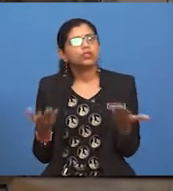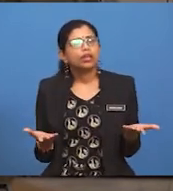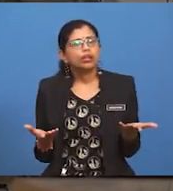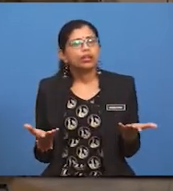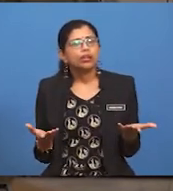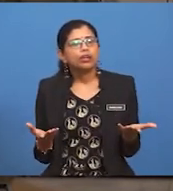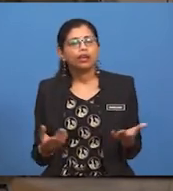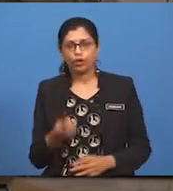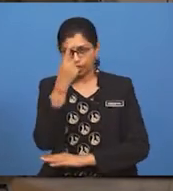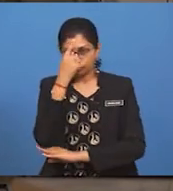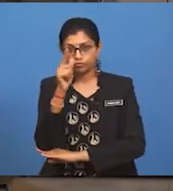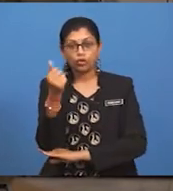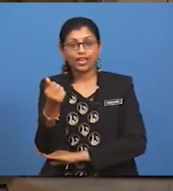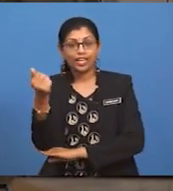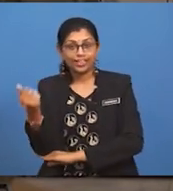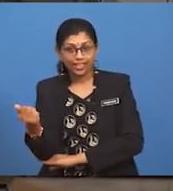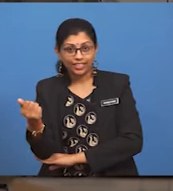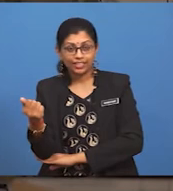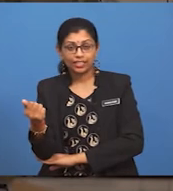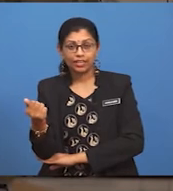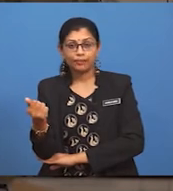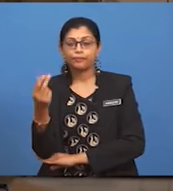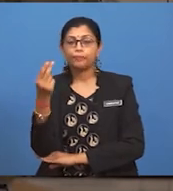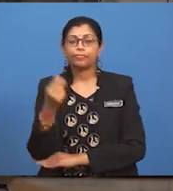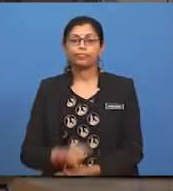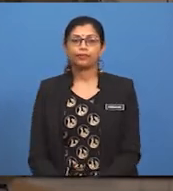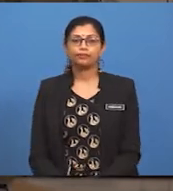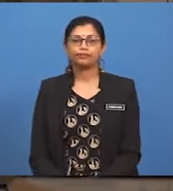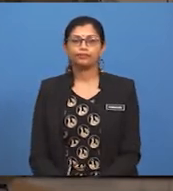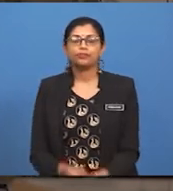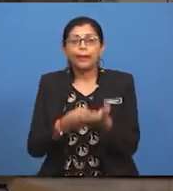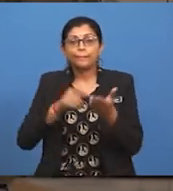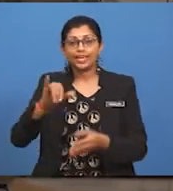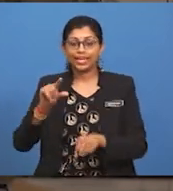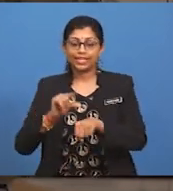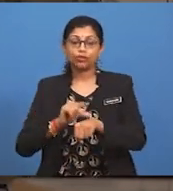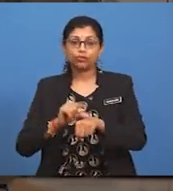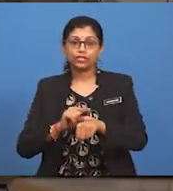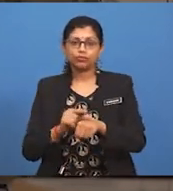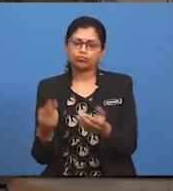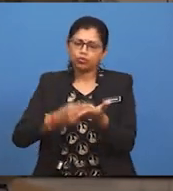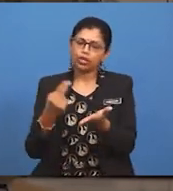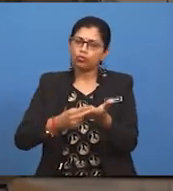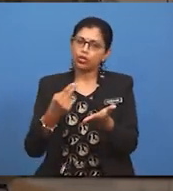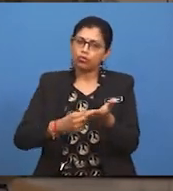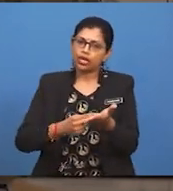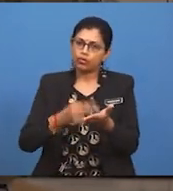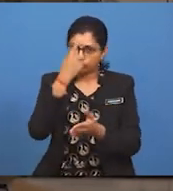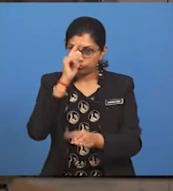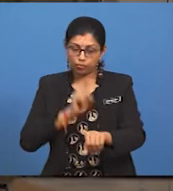alatan, ia merujuk kepada sesuatu yang digunakan berulang kali dalam jangka masa yang